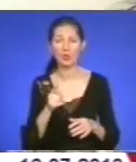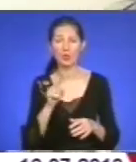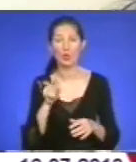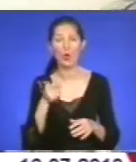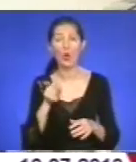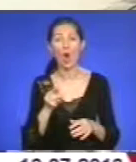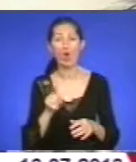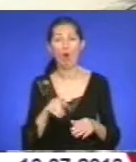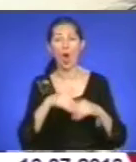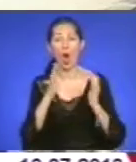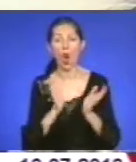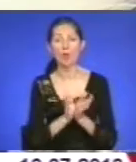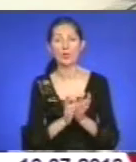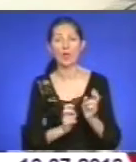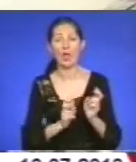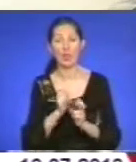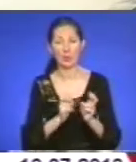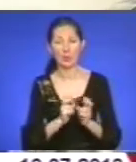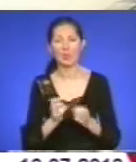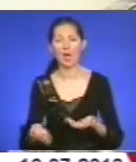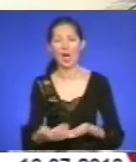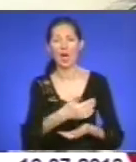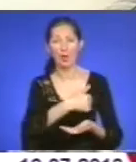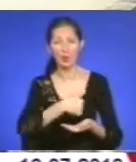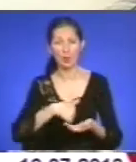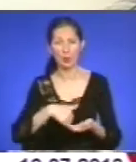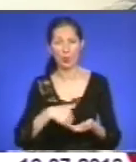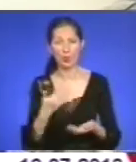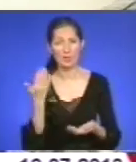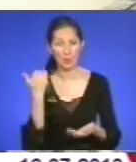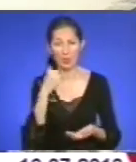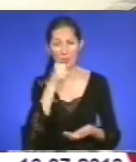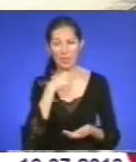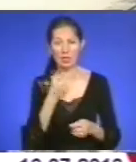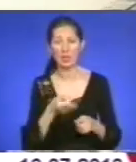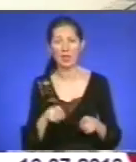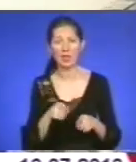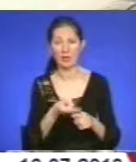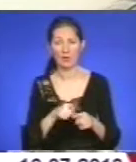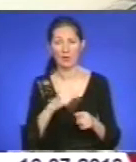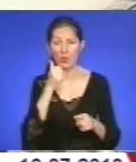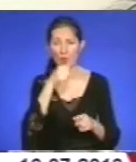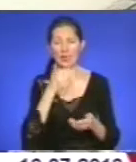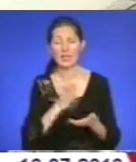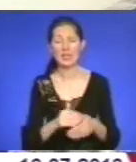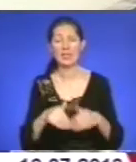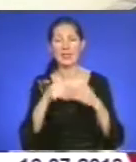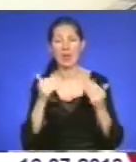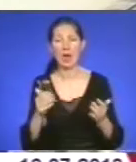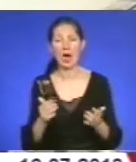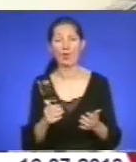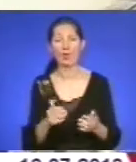що обсяги виробництва, валового збору за минулий рік та і в цьому році є набагато